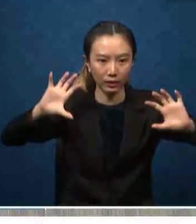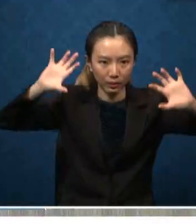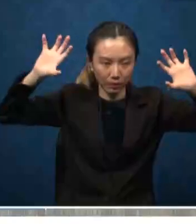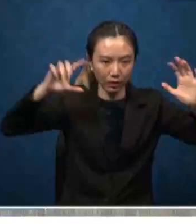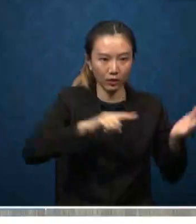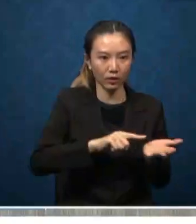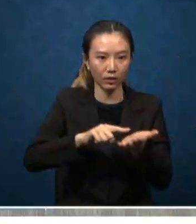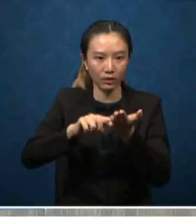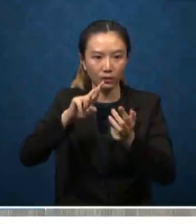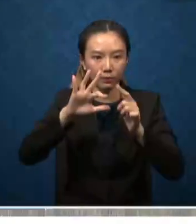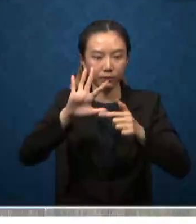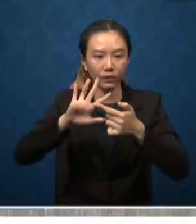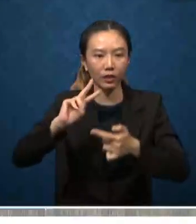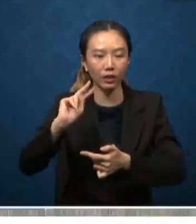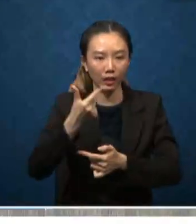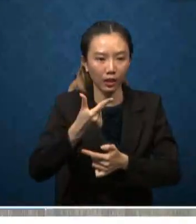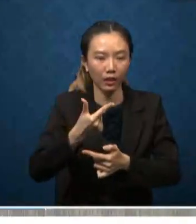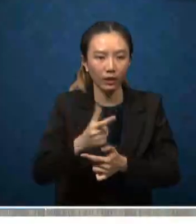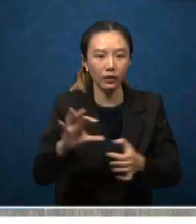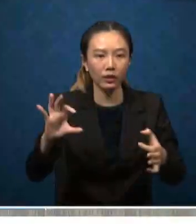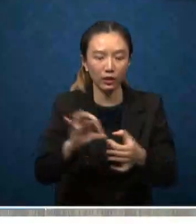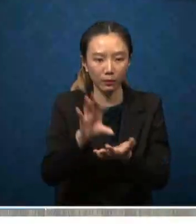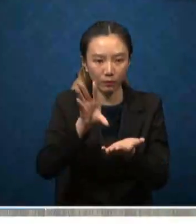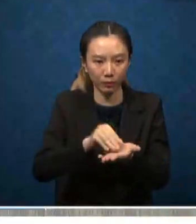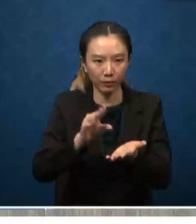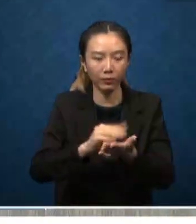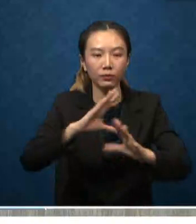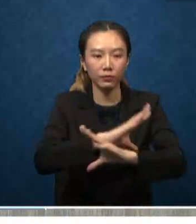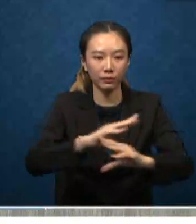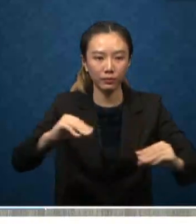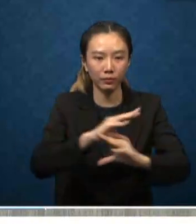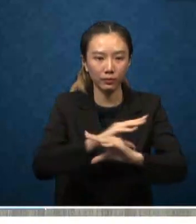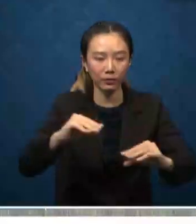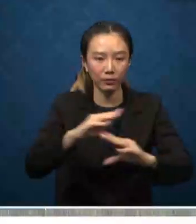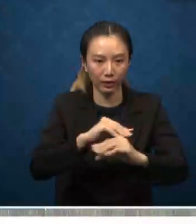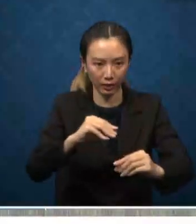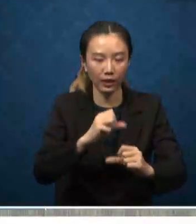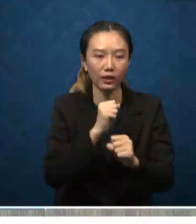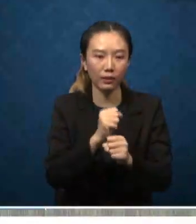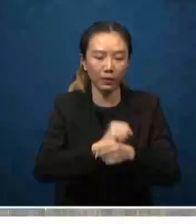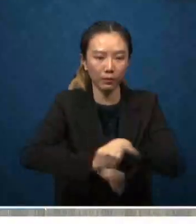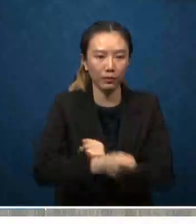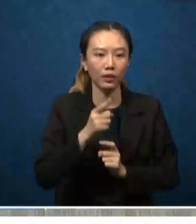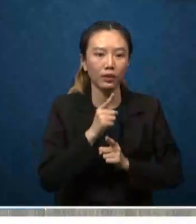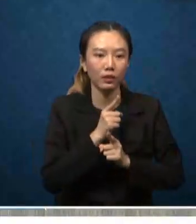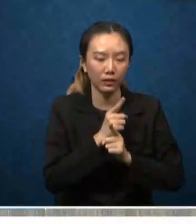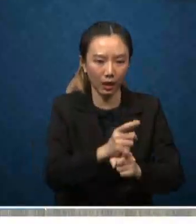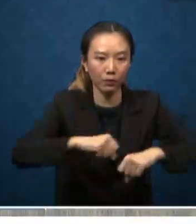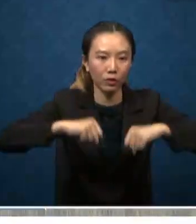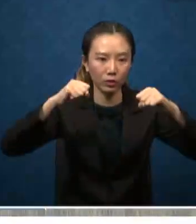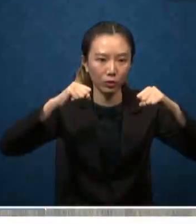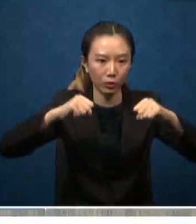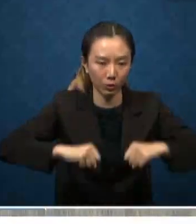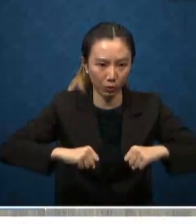อร่างพระราชบัญญัติการแลกเปลี่ยนข้อมูลเพื่อปฏิบัติตามความตกลงระหว่างประเทศเกี่ยวกับภ